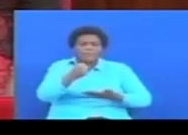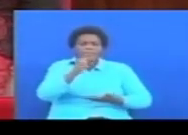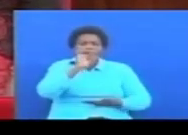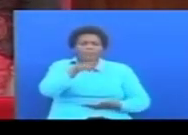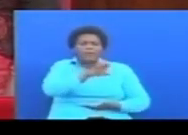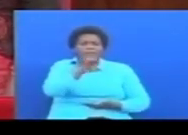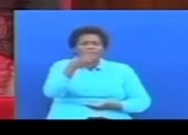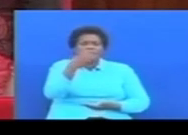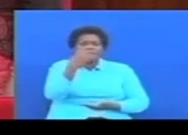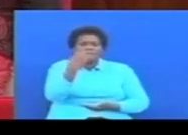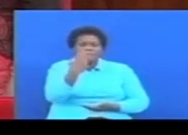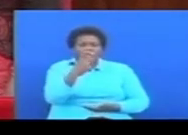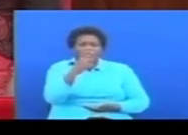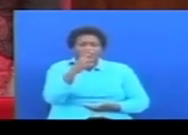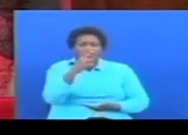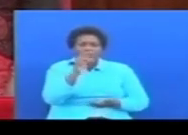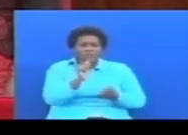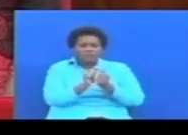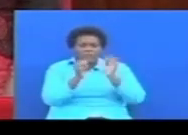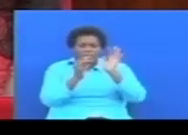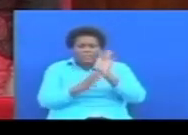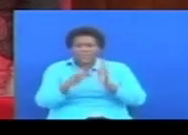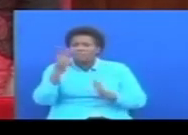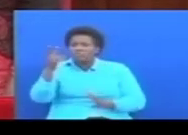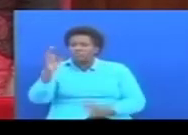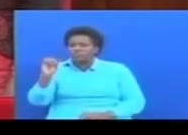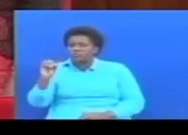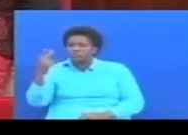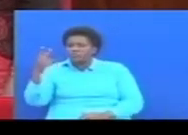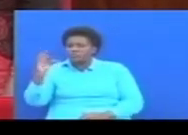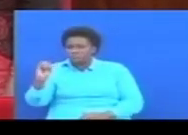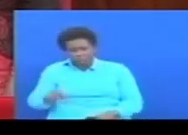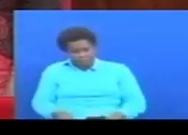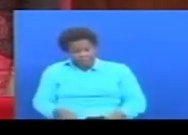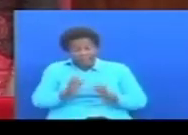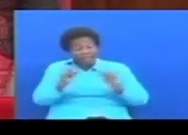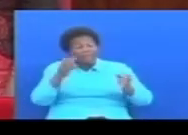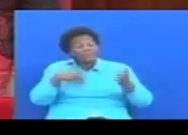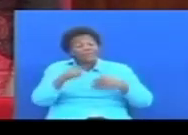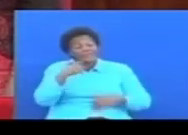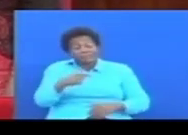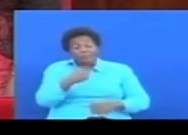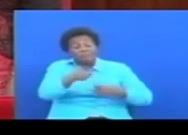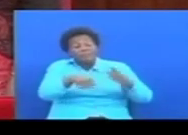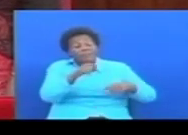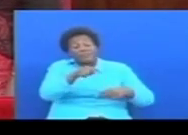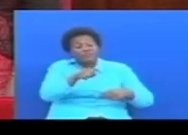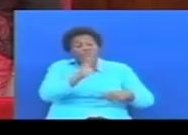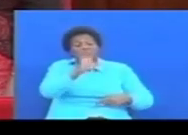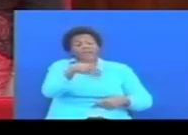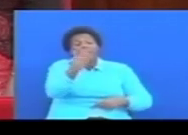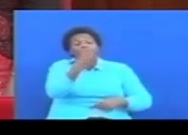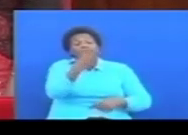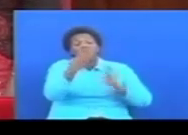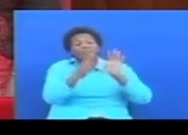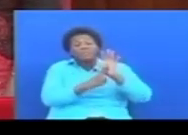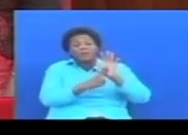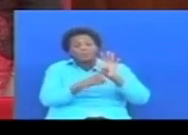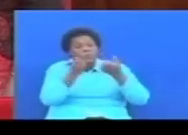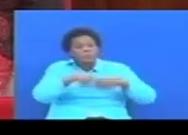2019-20 kwa maelezo ya serikali. Mheshimiwa spika, mradi huu una miaka 37 umeshindwa kutekelezeka.